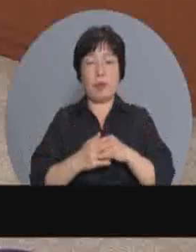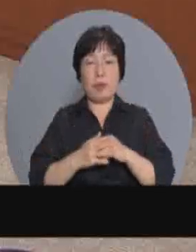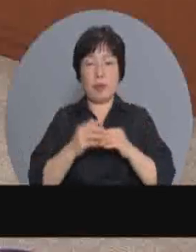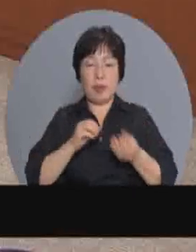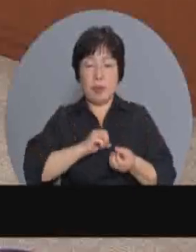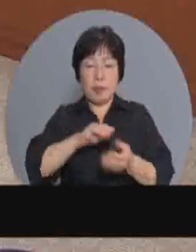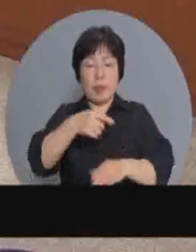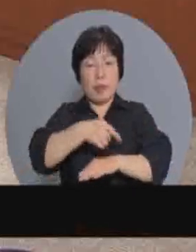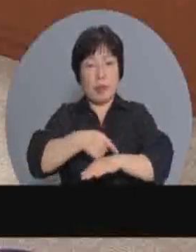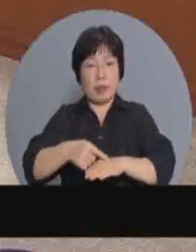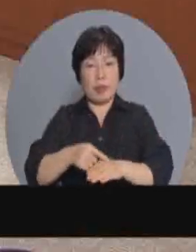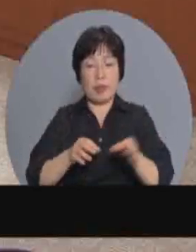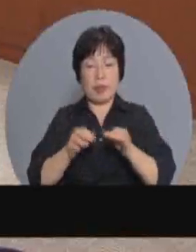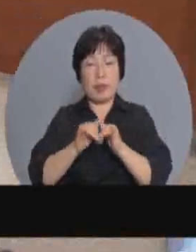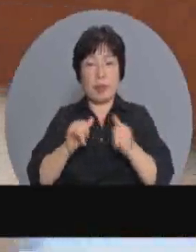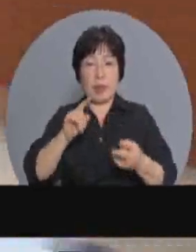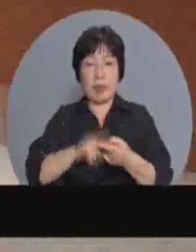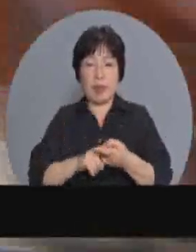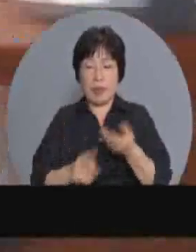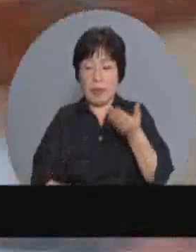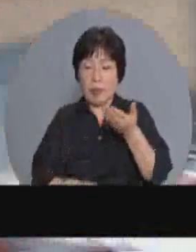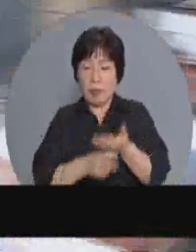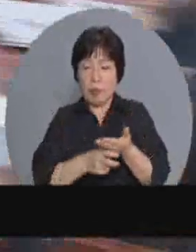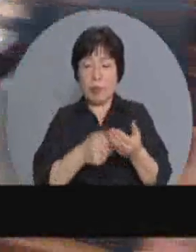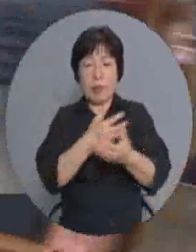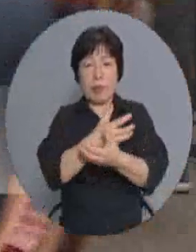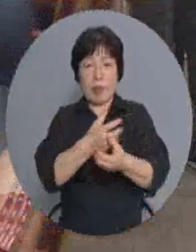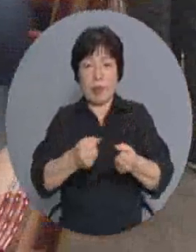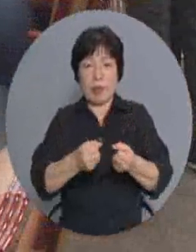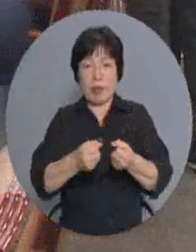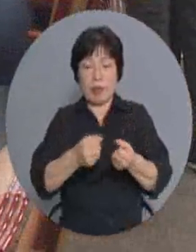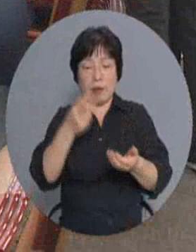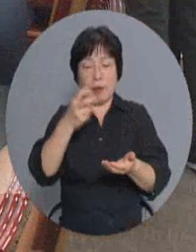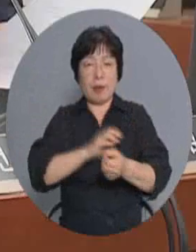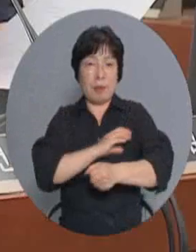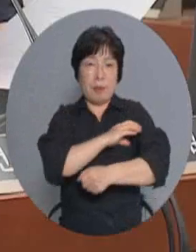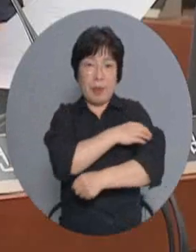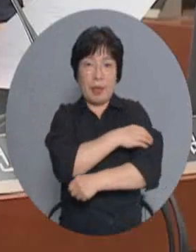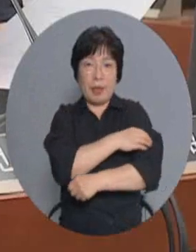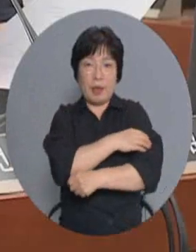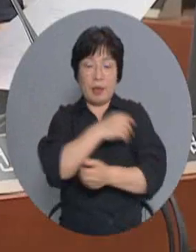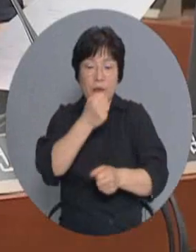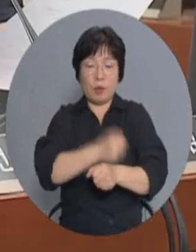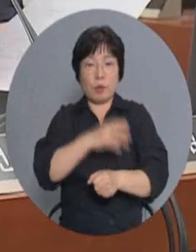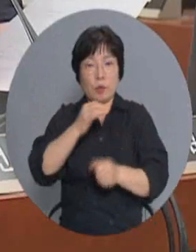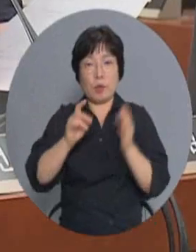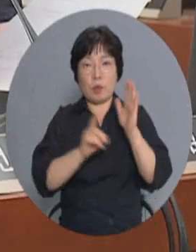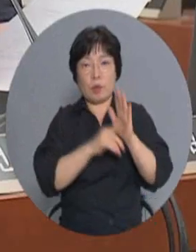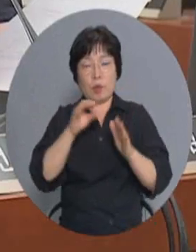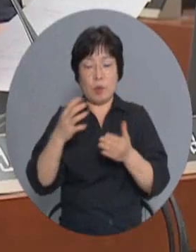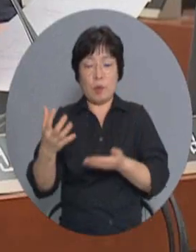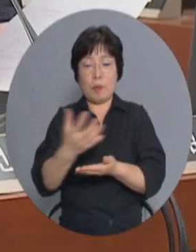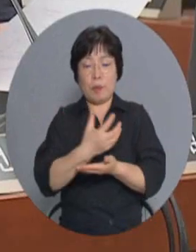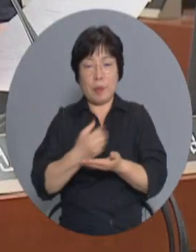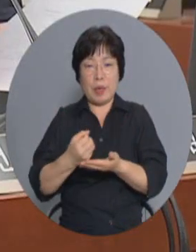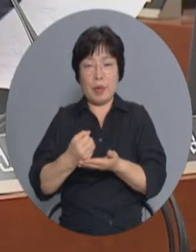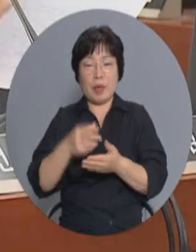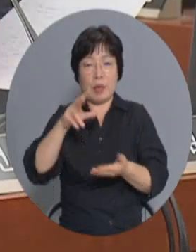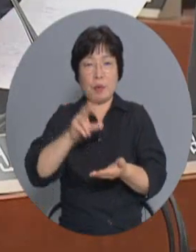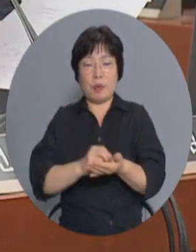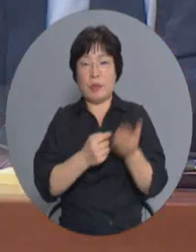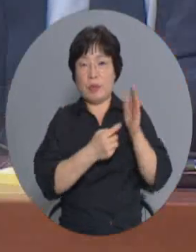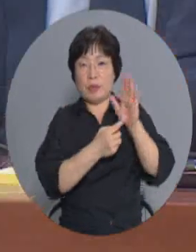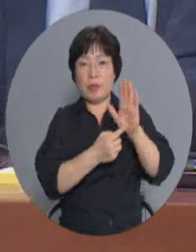배달의 민족이 소상공인을 상대로 불공정 약관을 강요하는 약관 갑질을 해 수수료와 광고비 과다 등 문제가 나오고 있다는